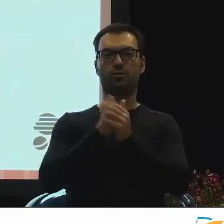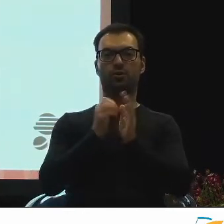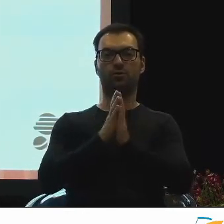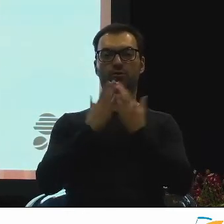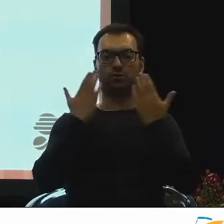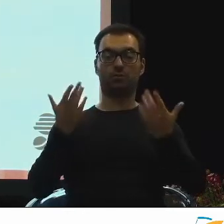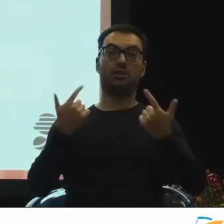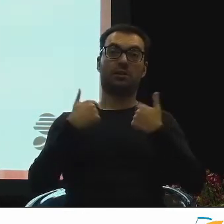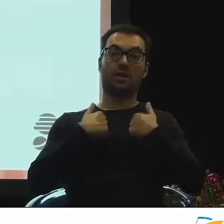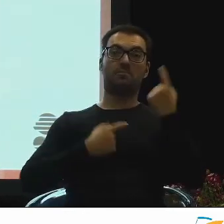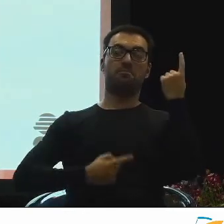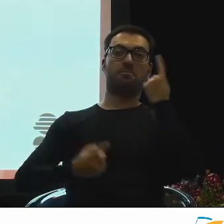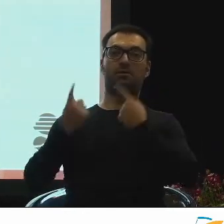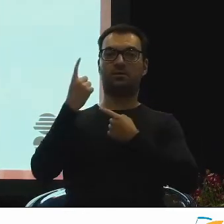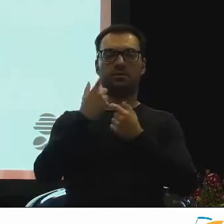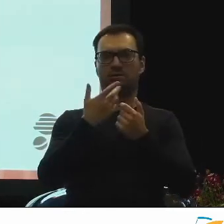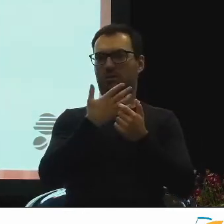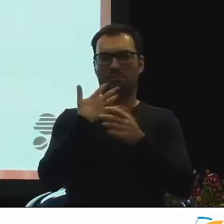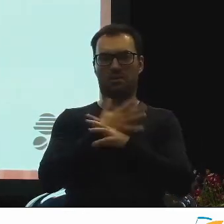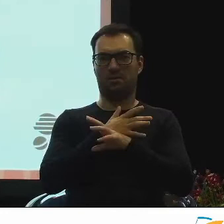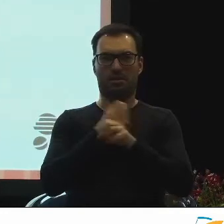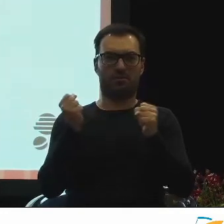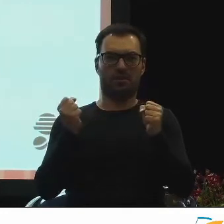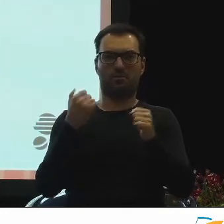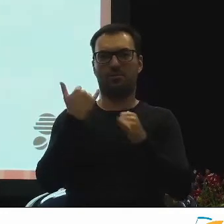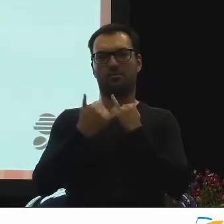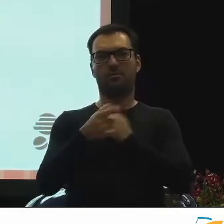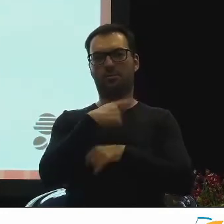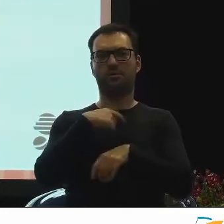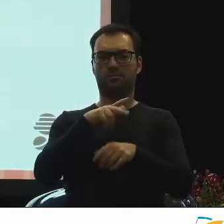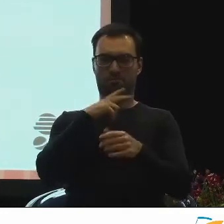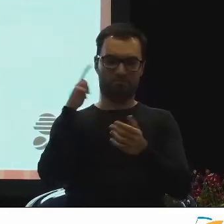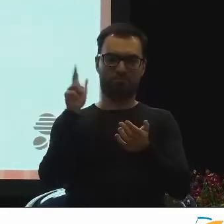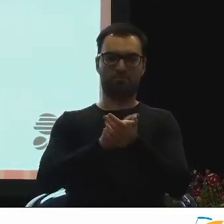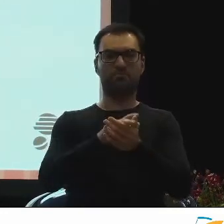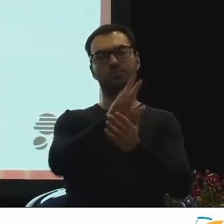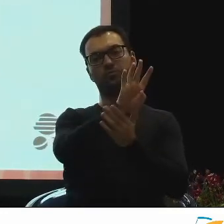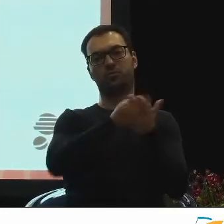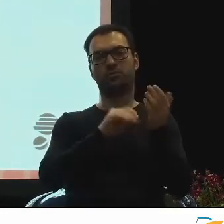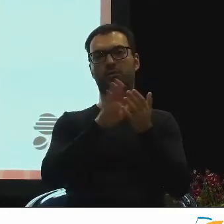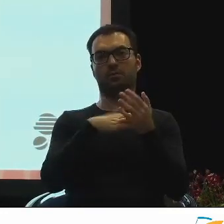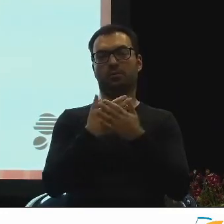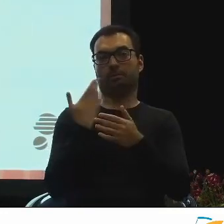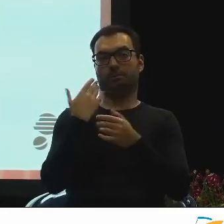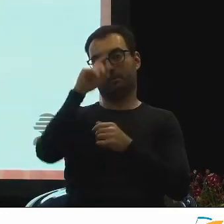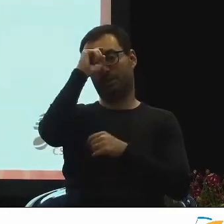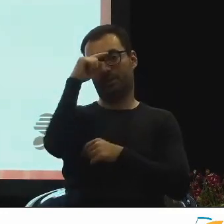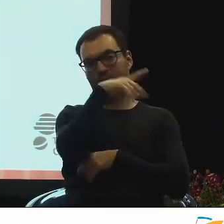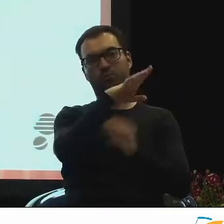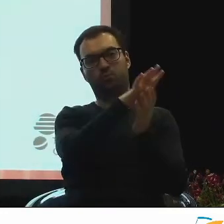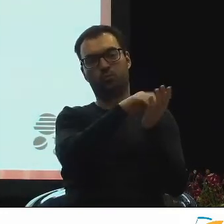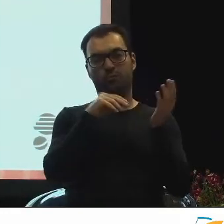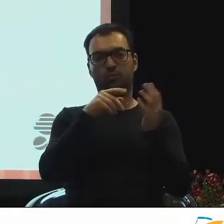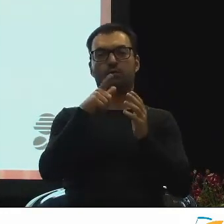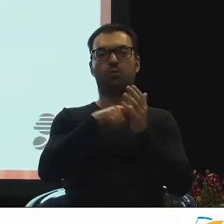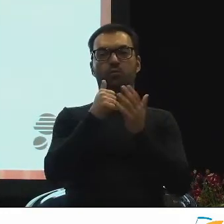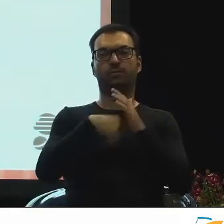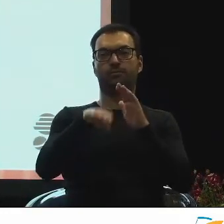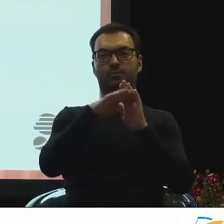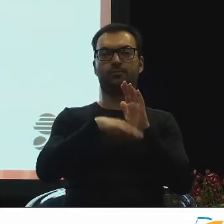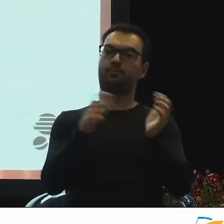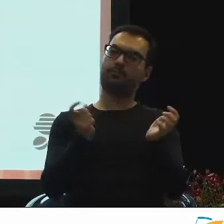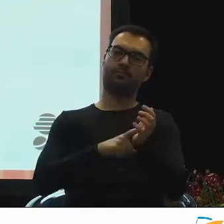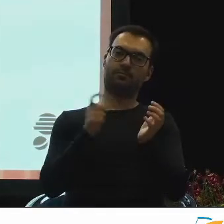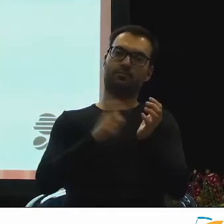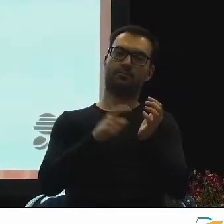jestem akurat zdania, że wcale by nam nie zaszkodziło, gdybyśmy przyjęli ustawodawstwo na wzór chociażby ostatnio Niemiec, które to ustawodawstwo